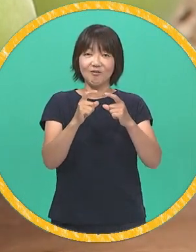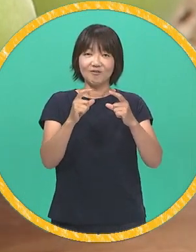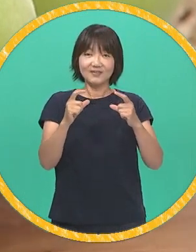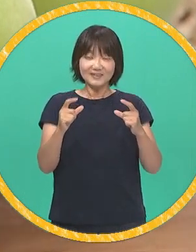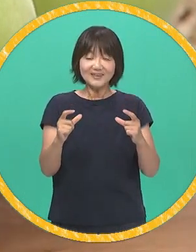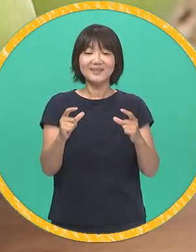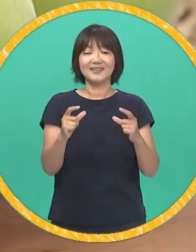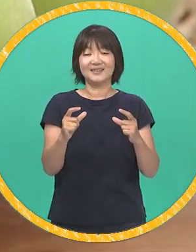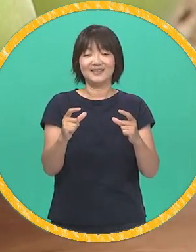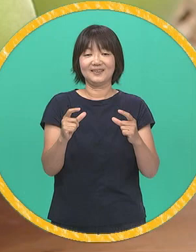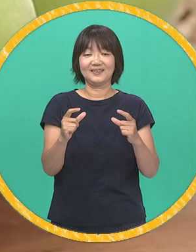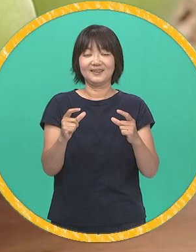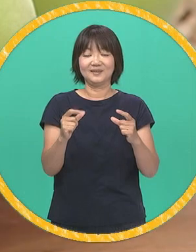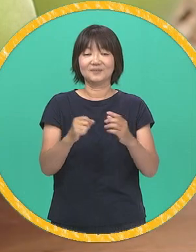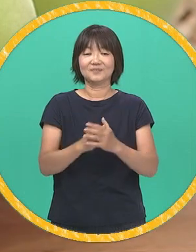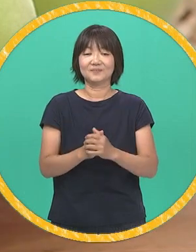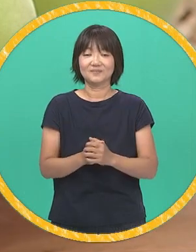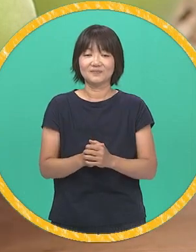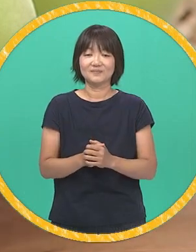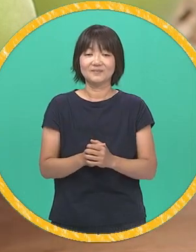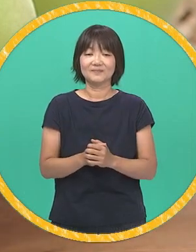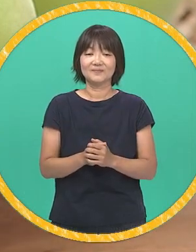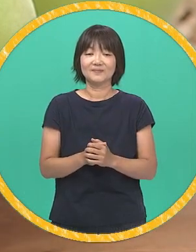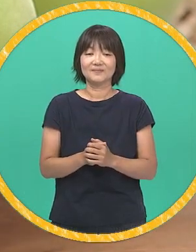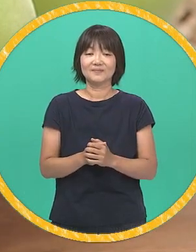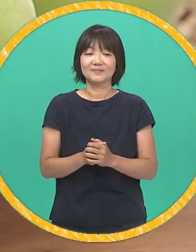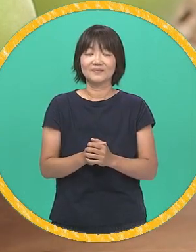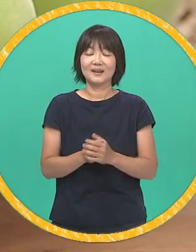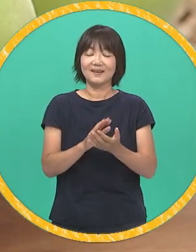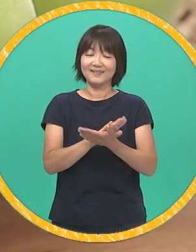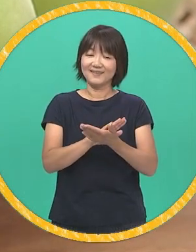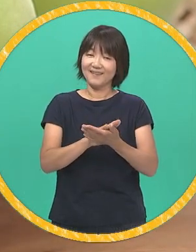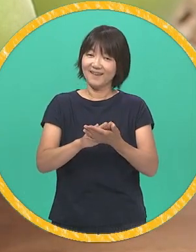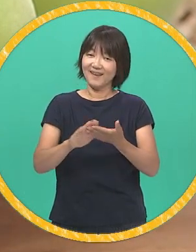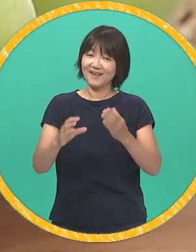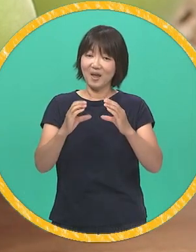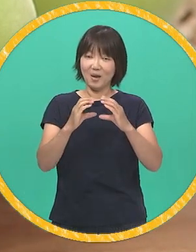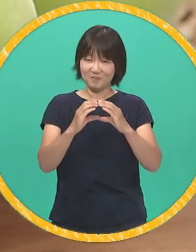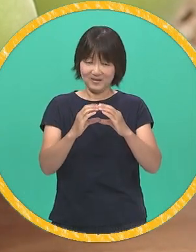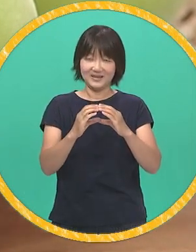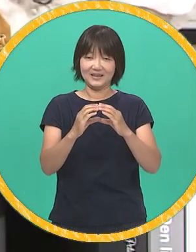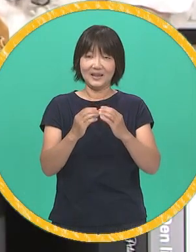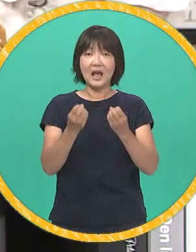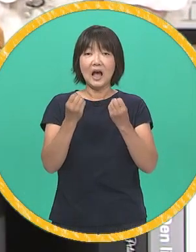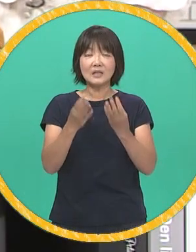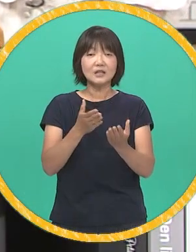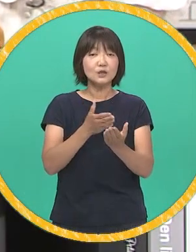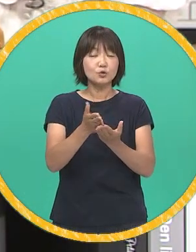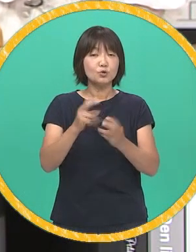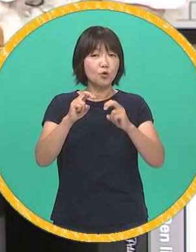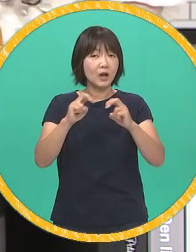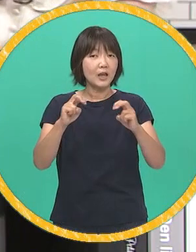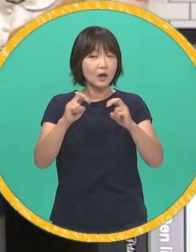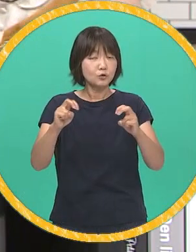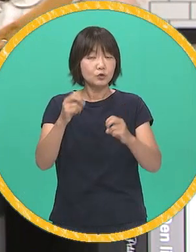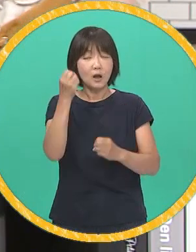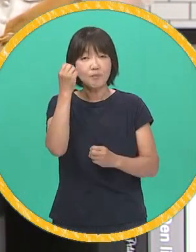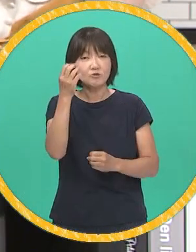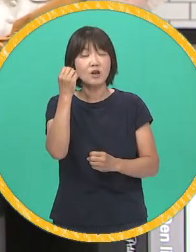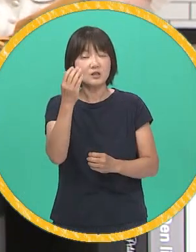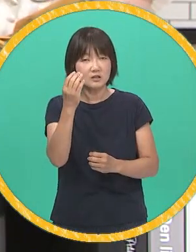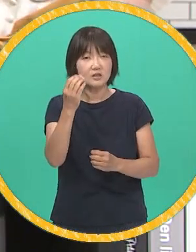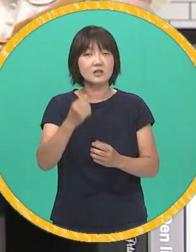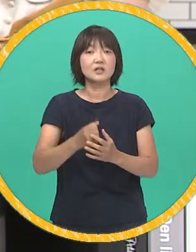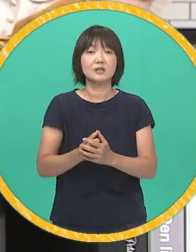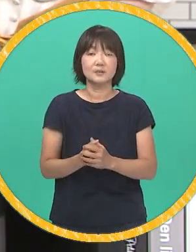ねぇありとねーいや美しい海のシーン1の開発はね珍しいそう